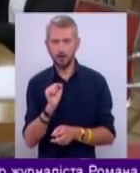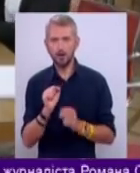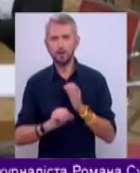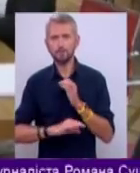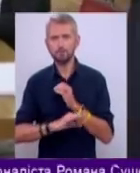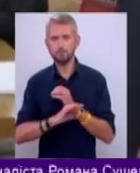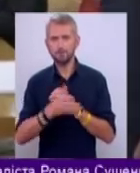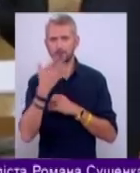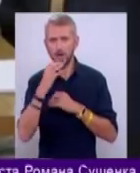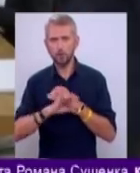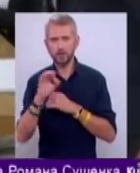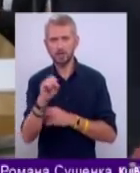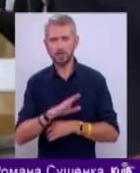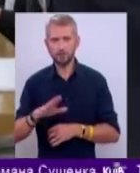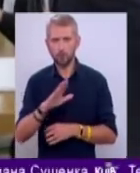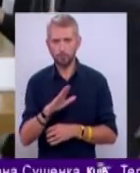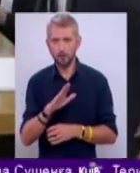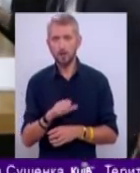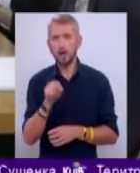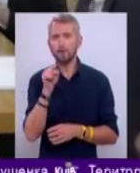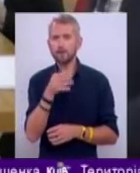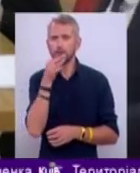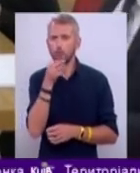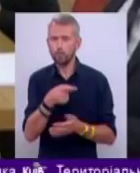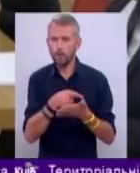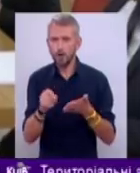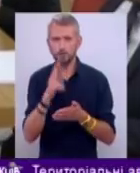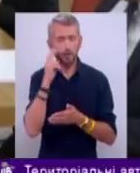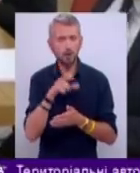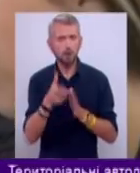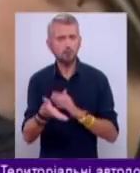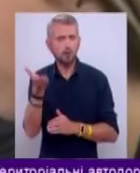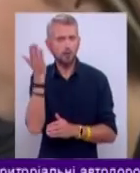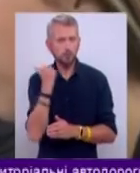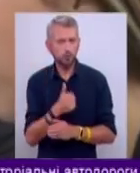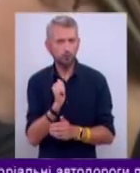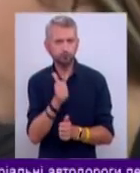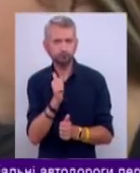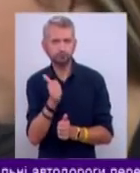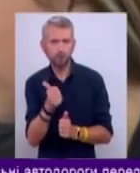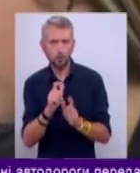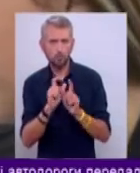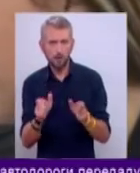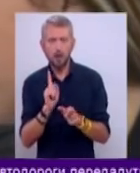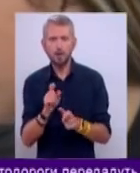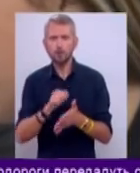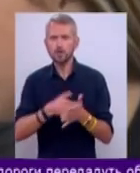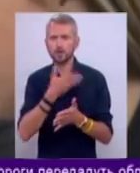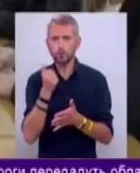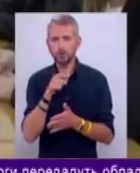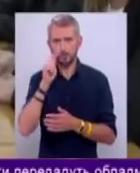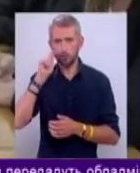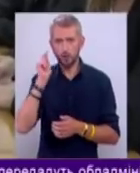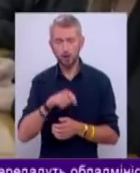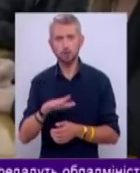Південно-Східній Європі Стефаном Вановербеке він зауважив, що кияни давно оцінили товари компанії, однак через відсутність її в